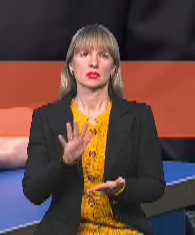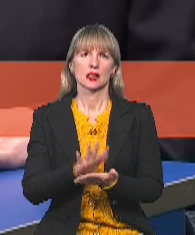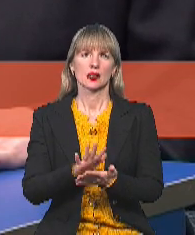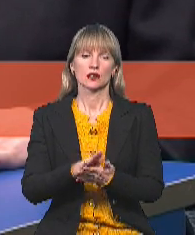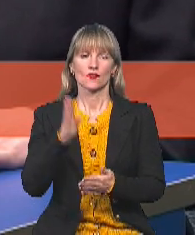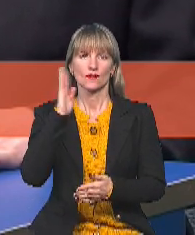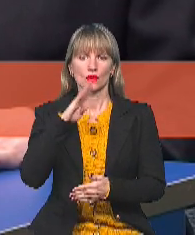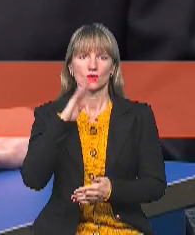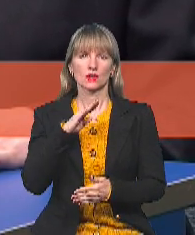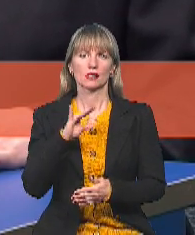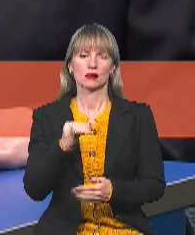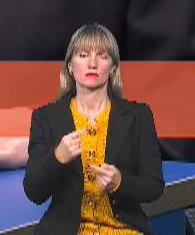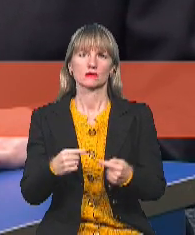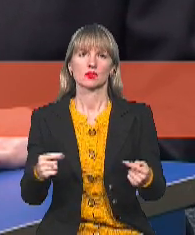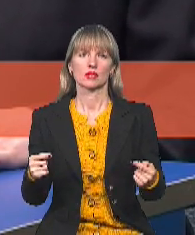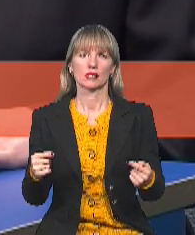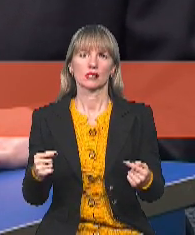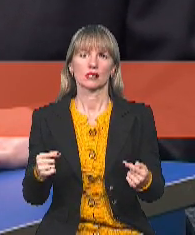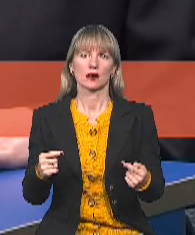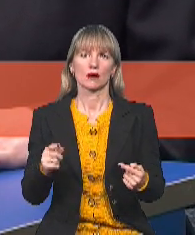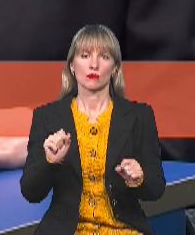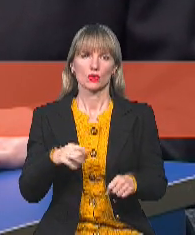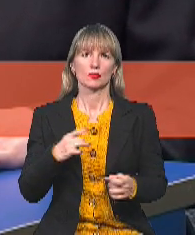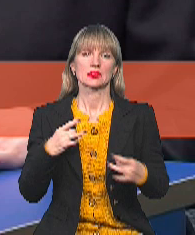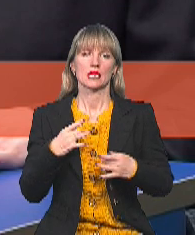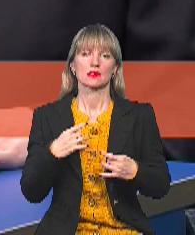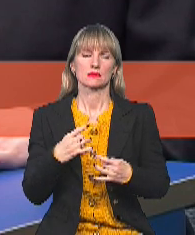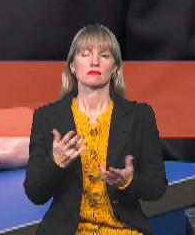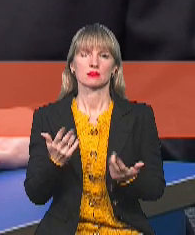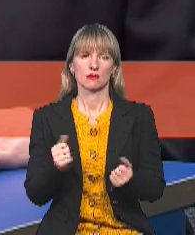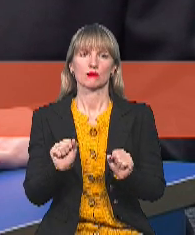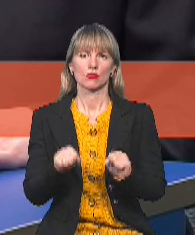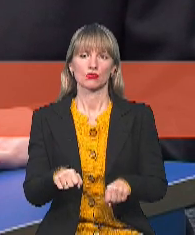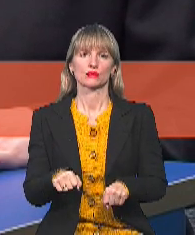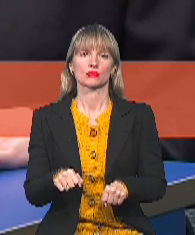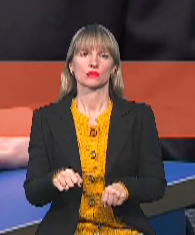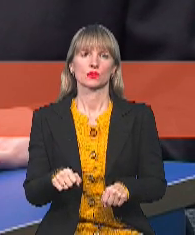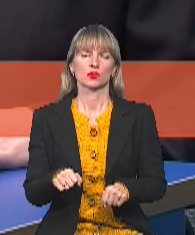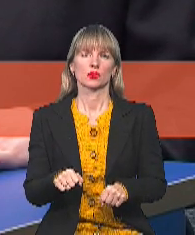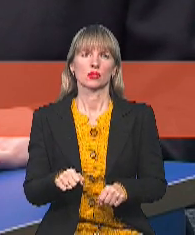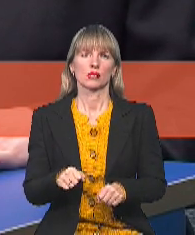загрязненность воды и так далее. Стреси можуть впливати? Безусловно.